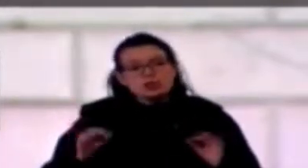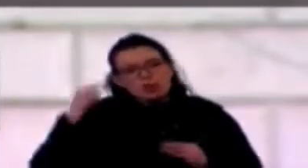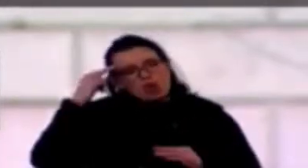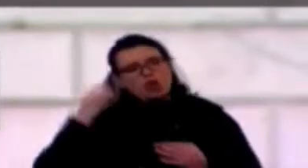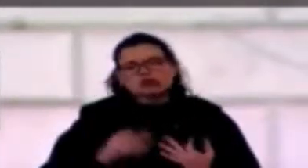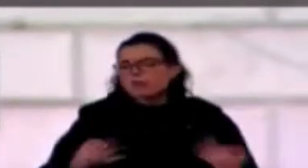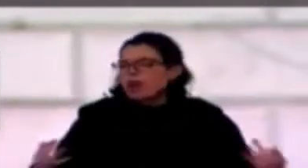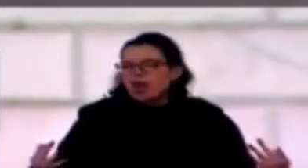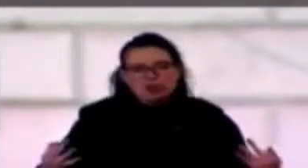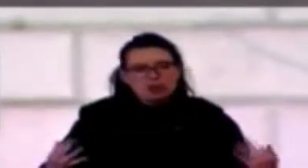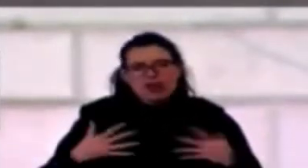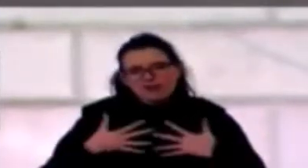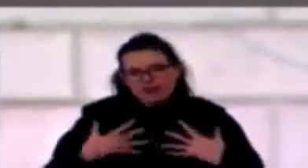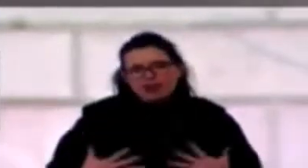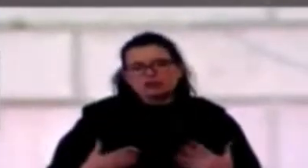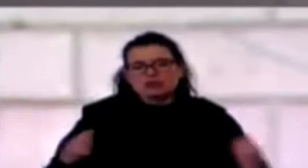Io stasera